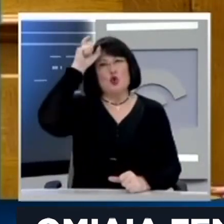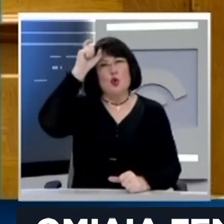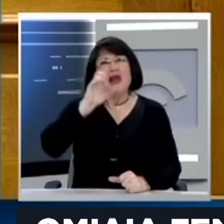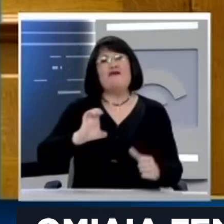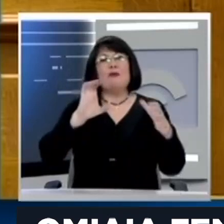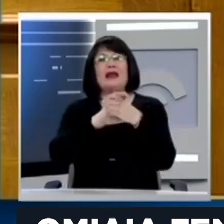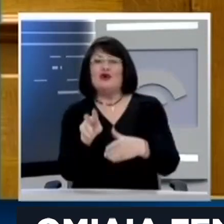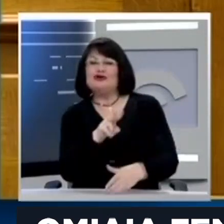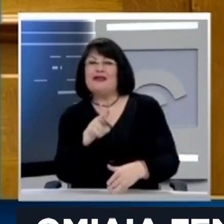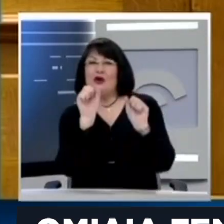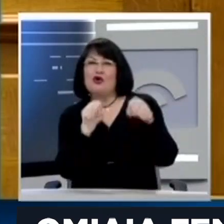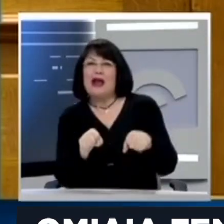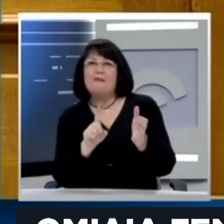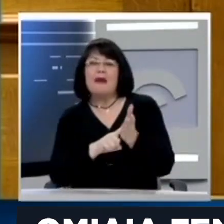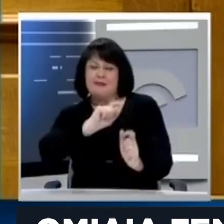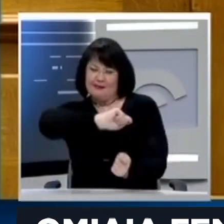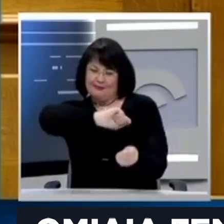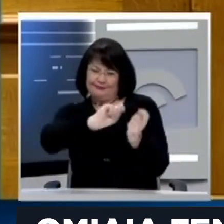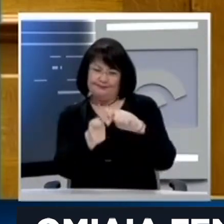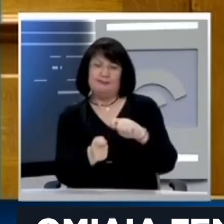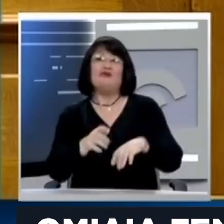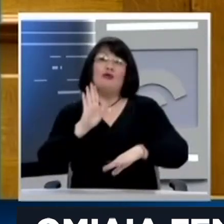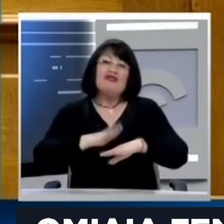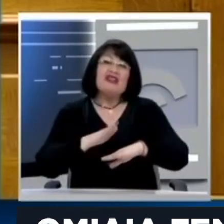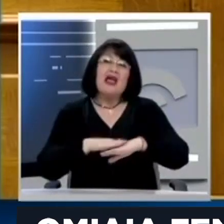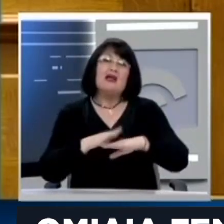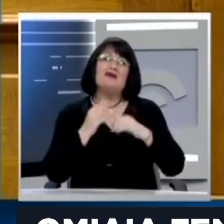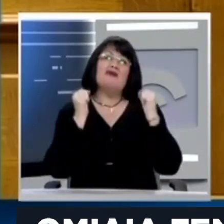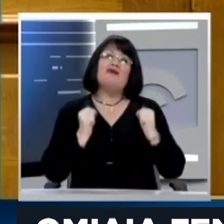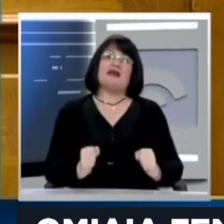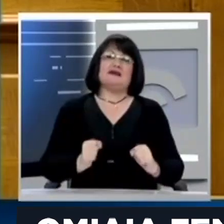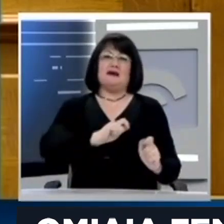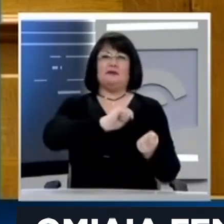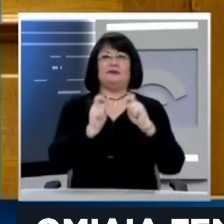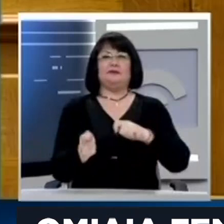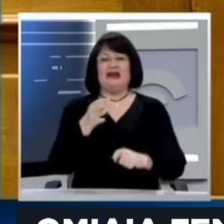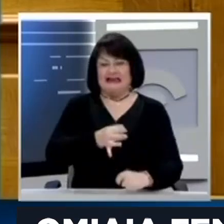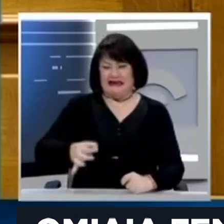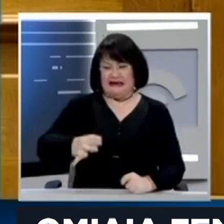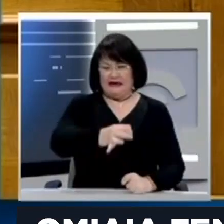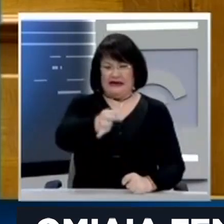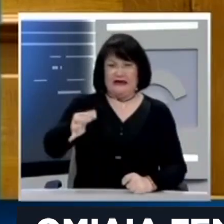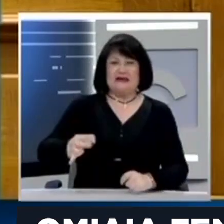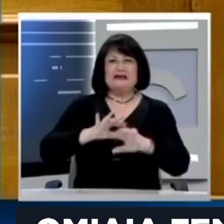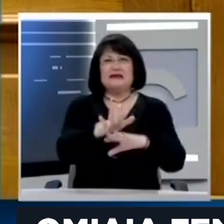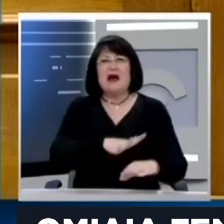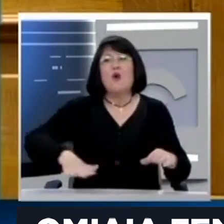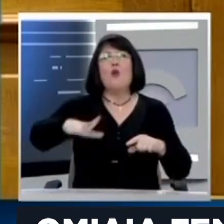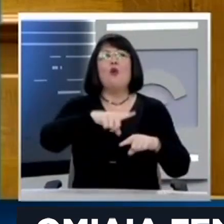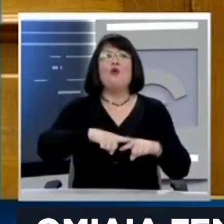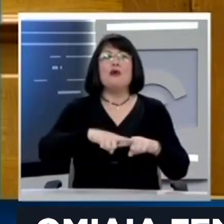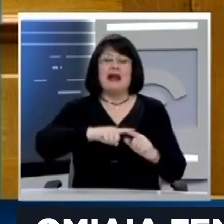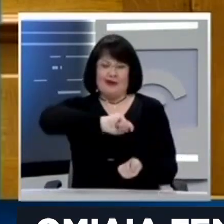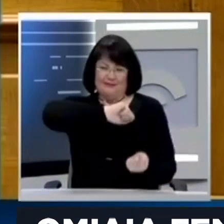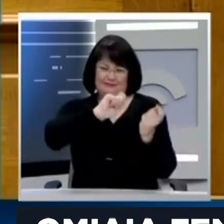Ευρωπαϊκής Ένωσης. Αυτή αποτελεί την κύρια αιτία για την μετατροπή των νησιών μας αλλά και συνολικά της χώρας